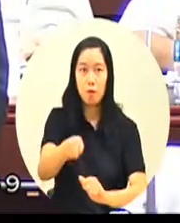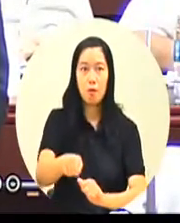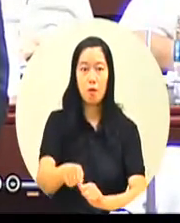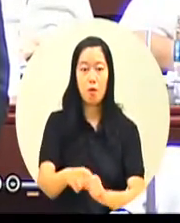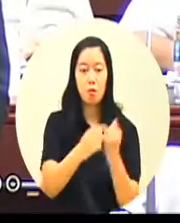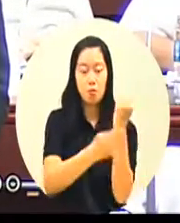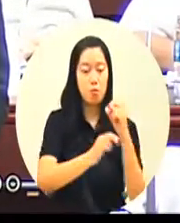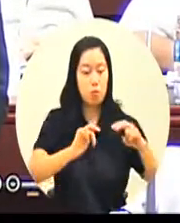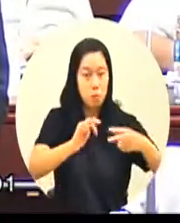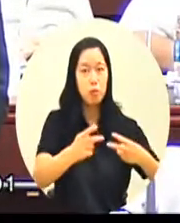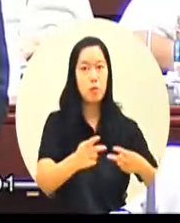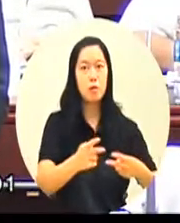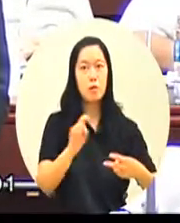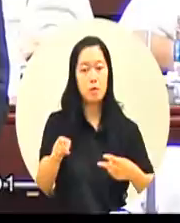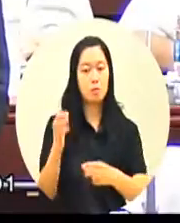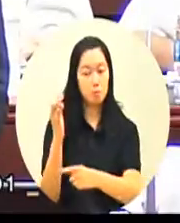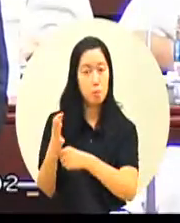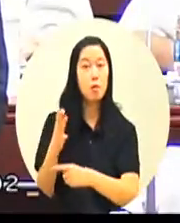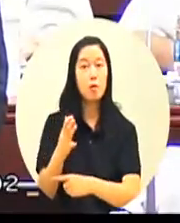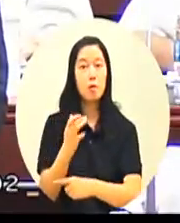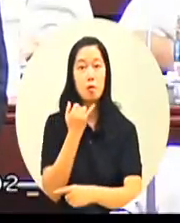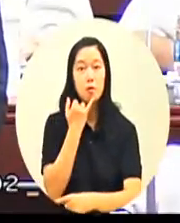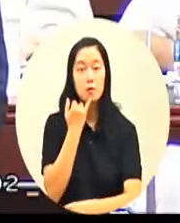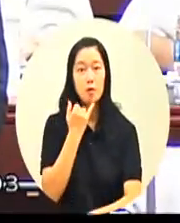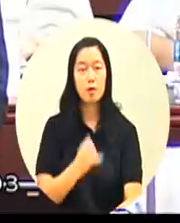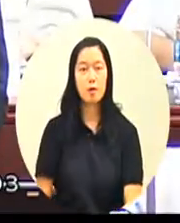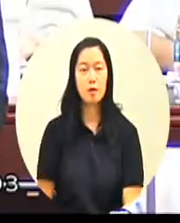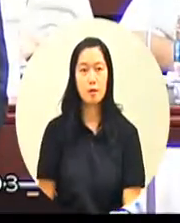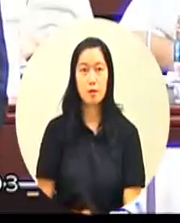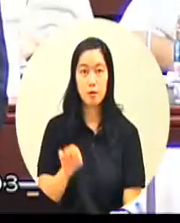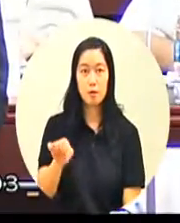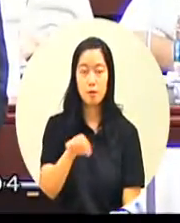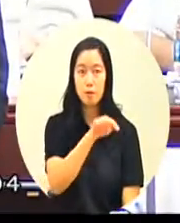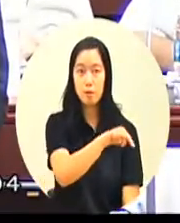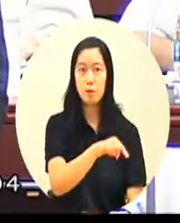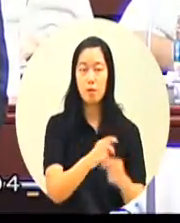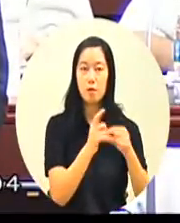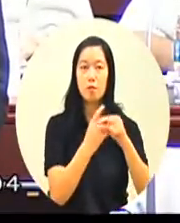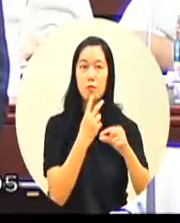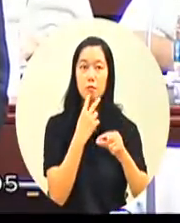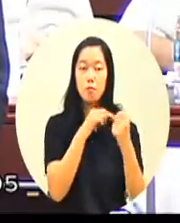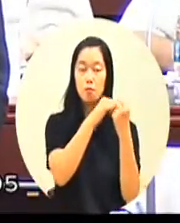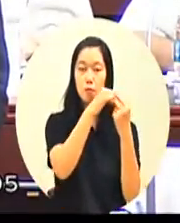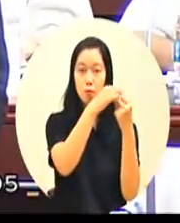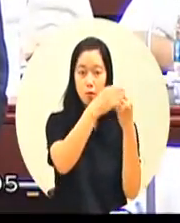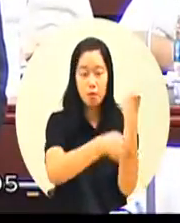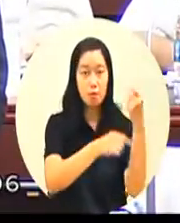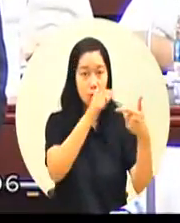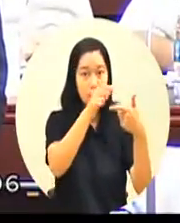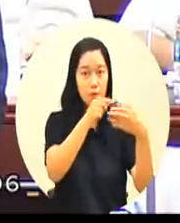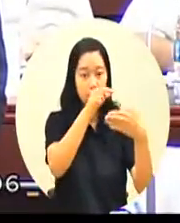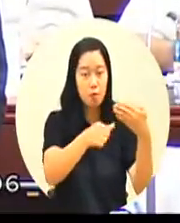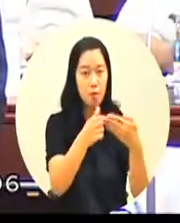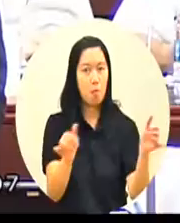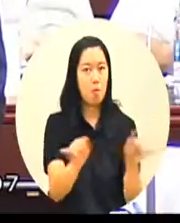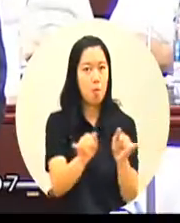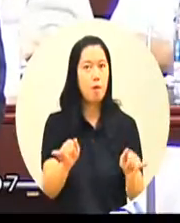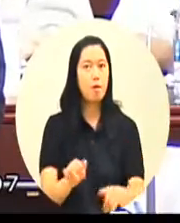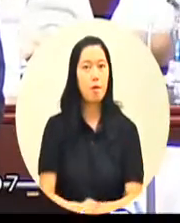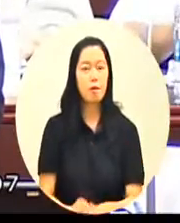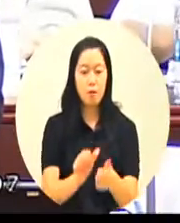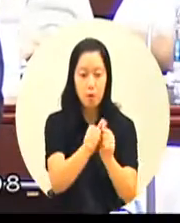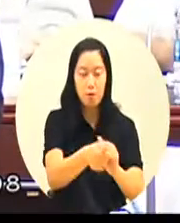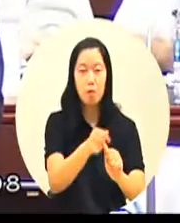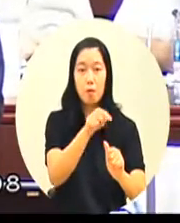法才可以打折，所以没有打折， 所以他抵触到中央的法规。 对，因为税制税率都是中